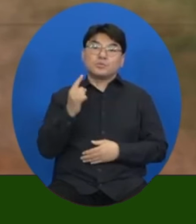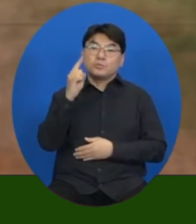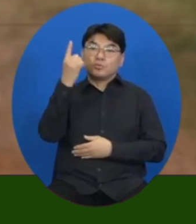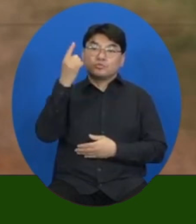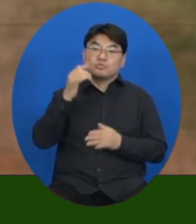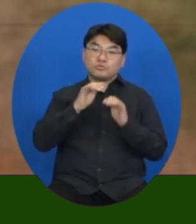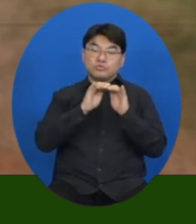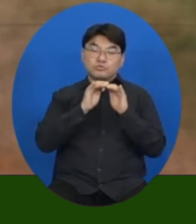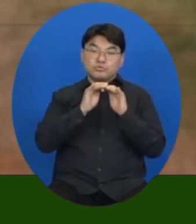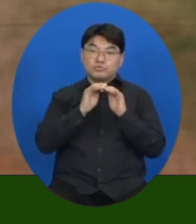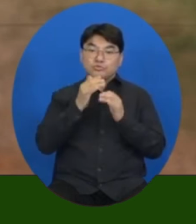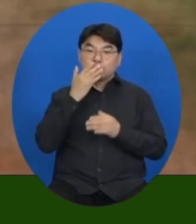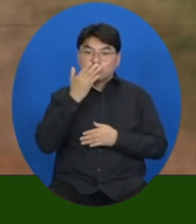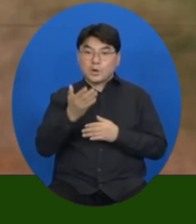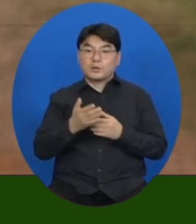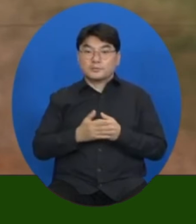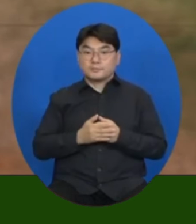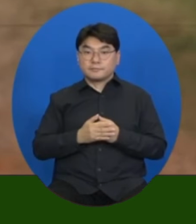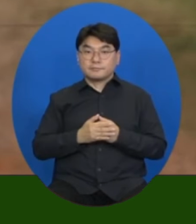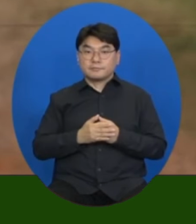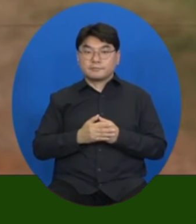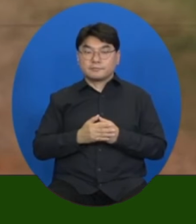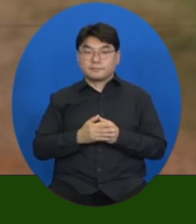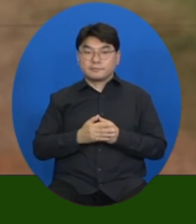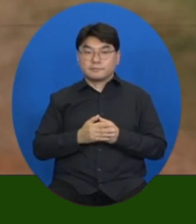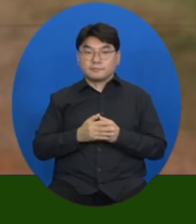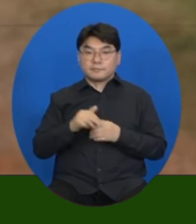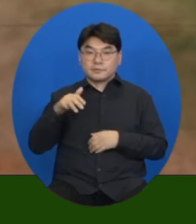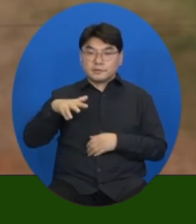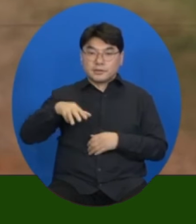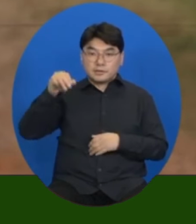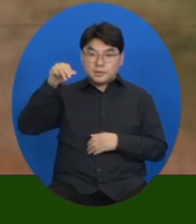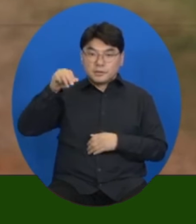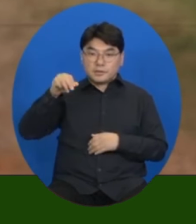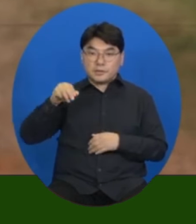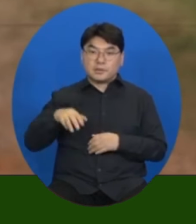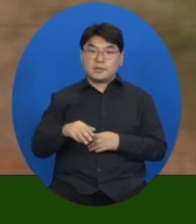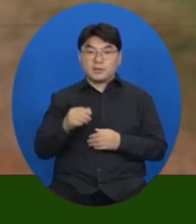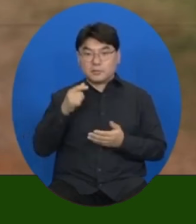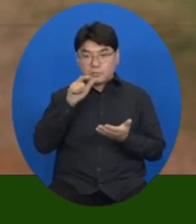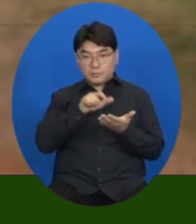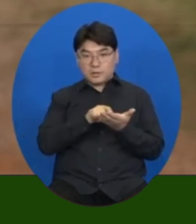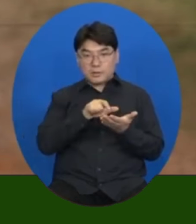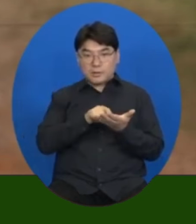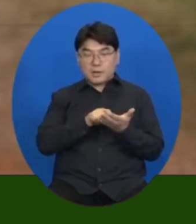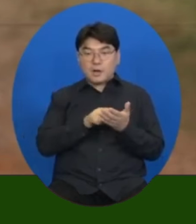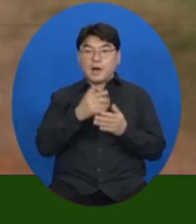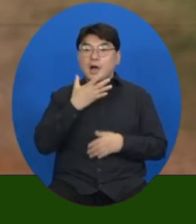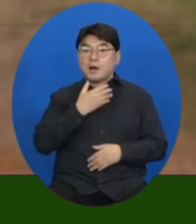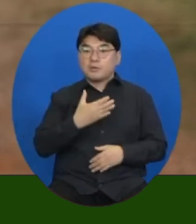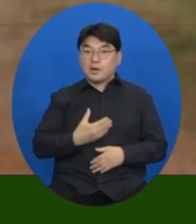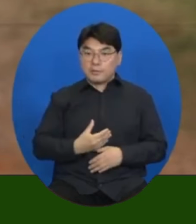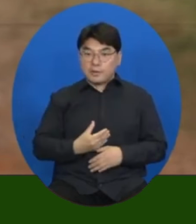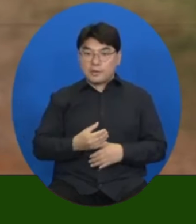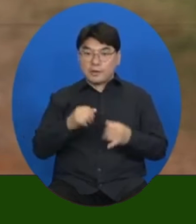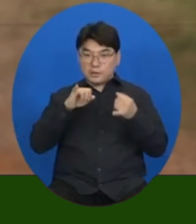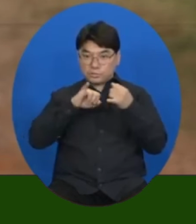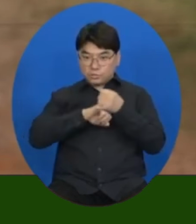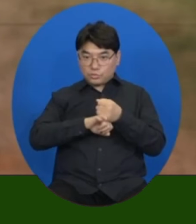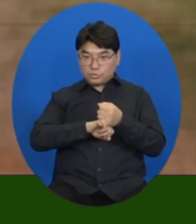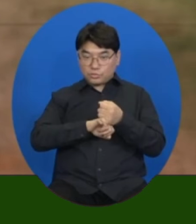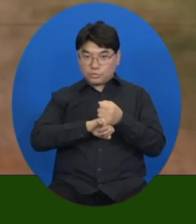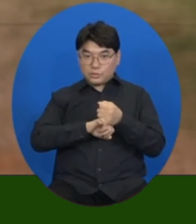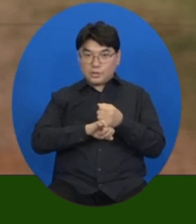등장합니다 가장 대표적인 구절이 창세기 12장 3절에 2절 2절 3절에 아브라함이 약속하실 때 무슨 약속을